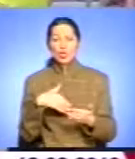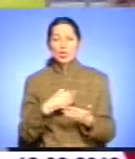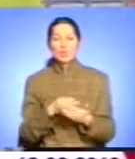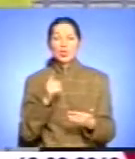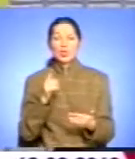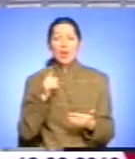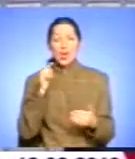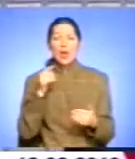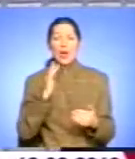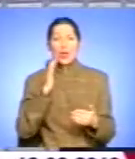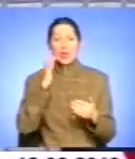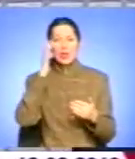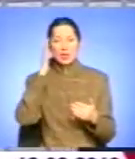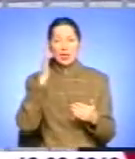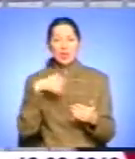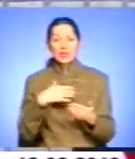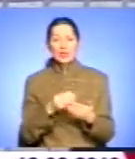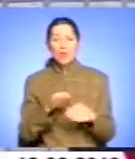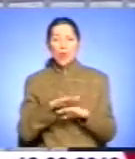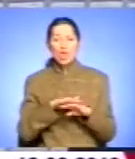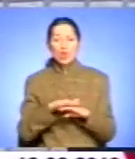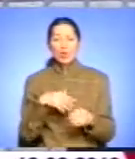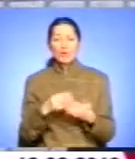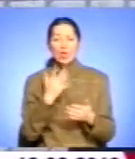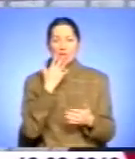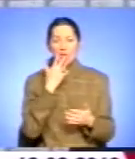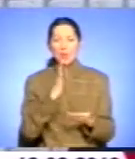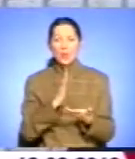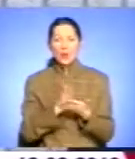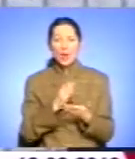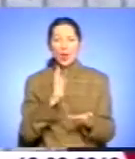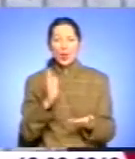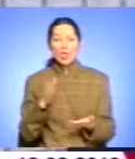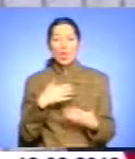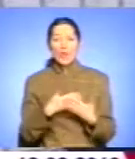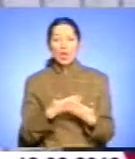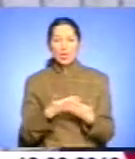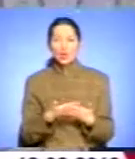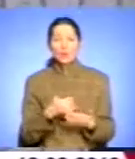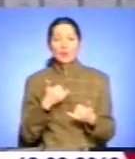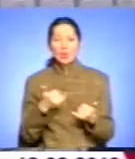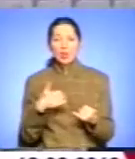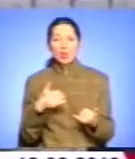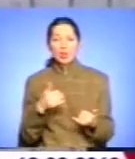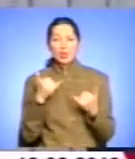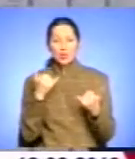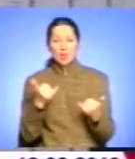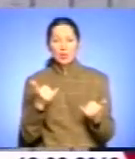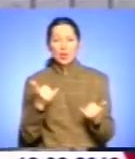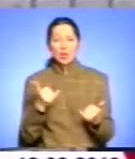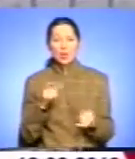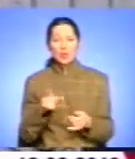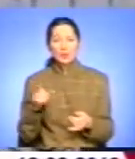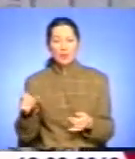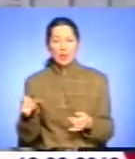вірності служіння своєму народу, своїй нації. Повинен бути прикладом для сучасних громадських і політичних діячів. Ми на цих прикладах повинні